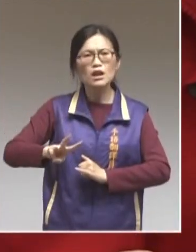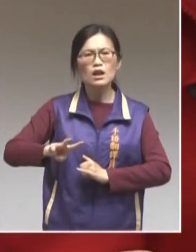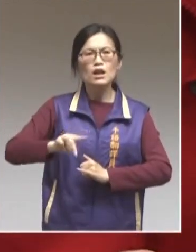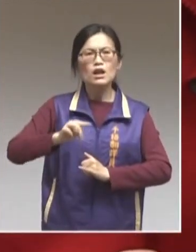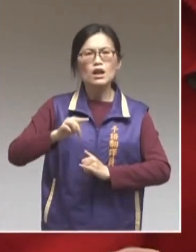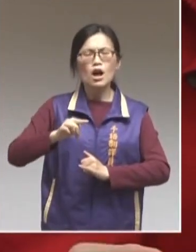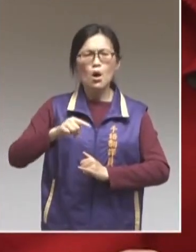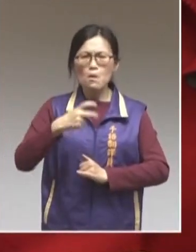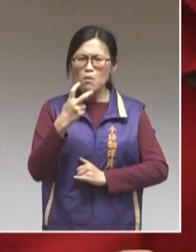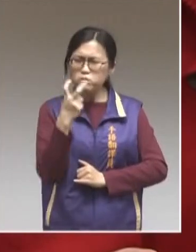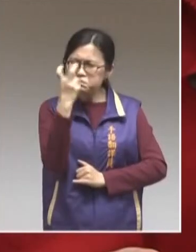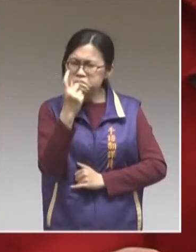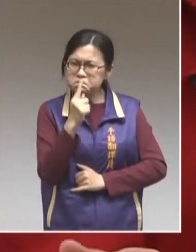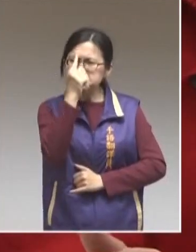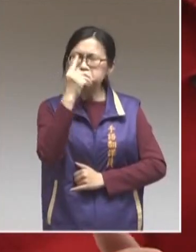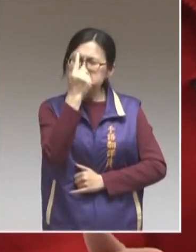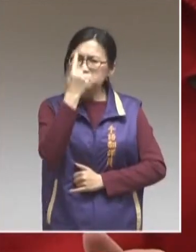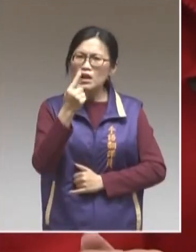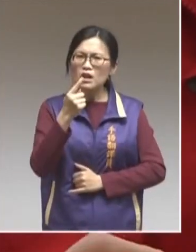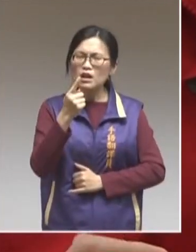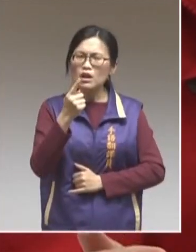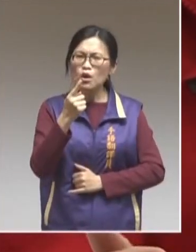将近这个